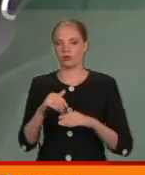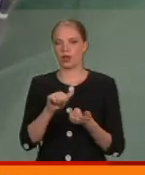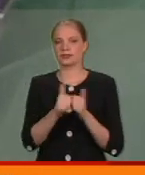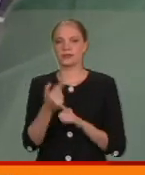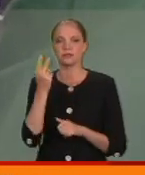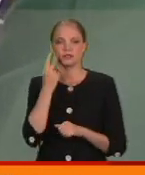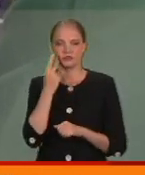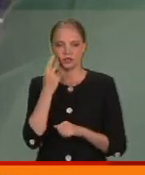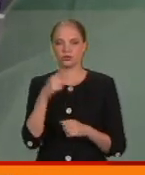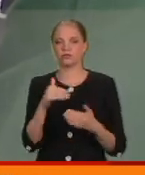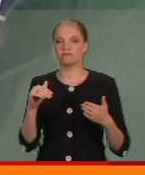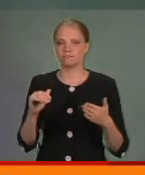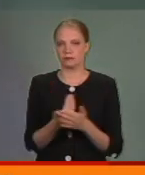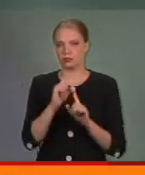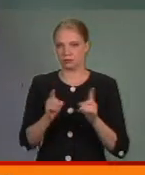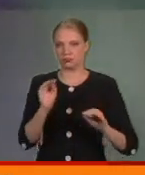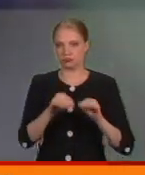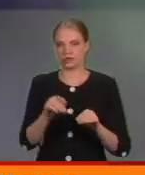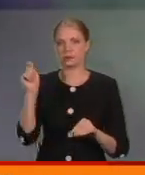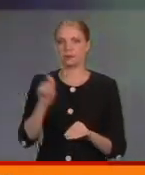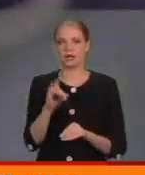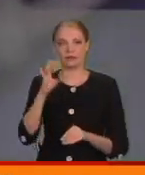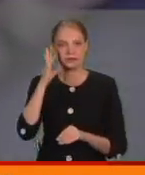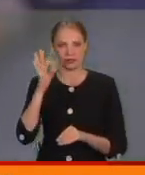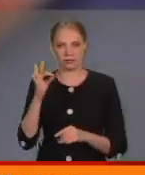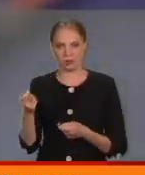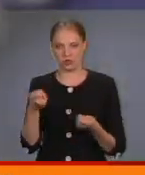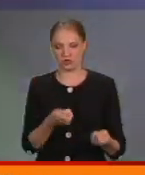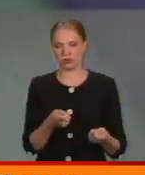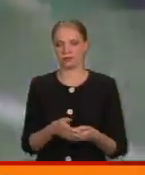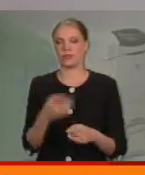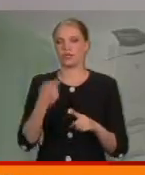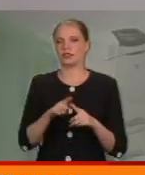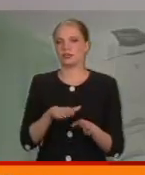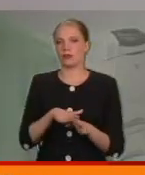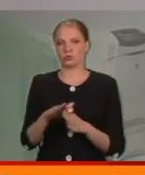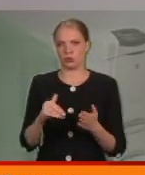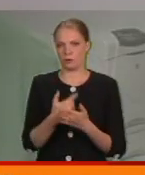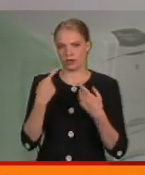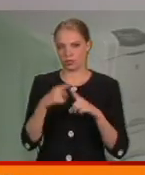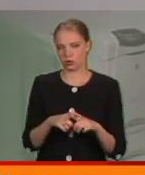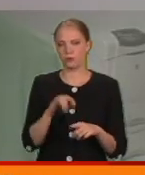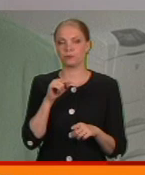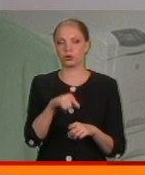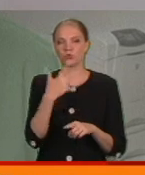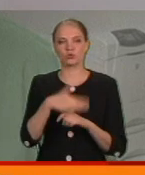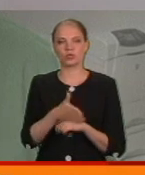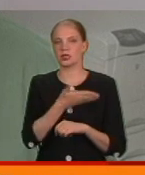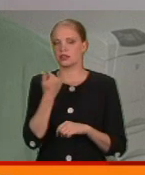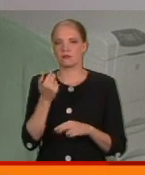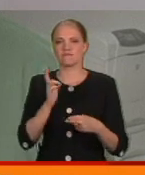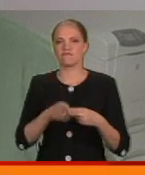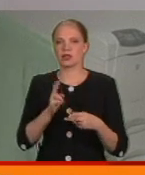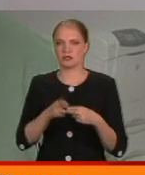замість звичного – інноваційний імплант, що приїхав з Німеччини. Це абсолютно нова технологія. У нього вже немає